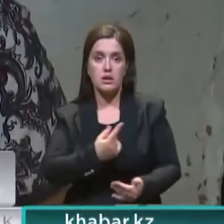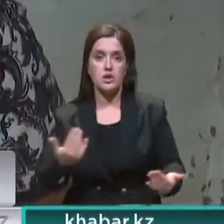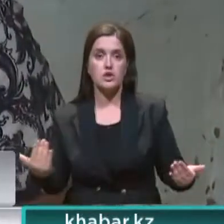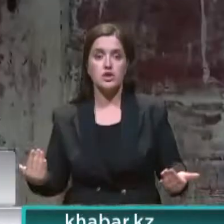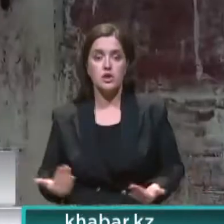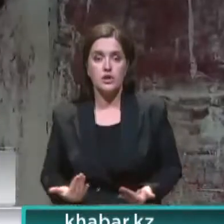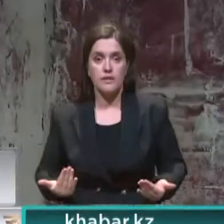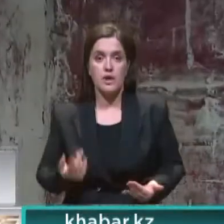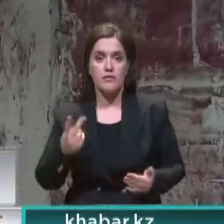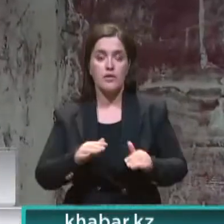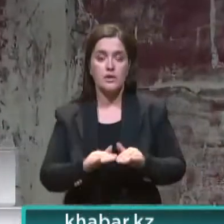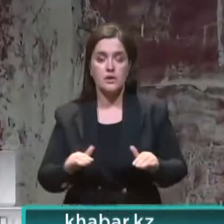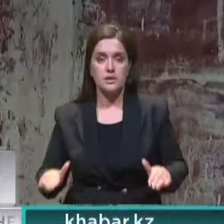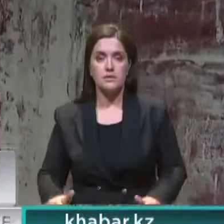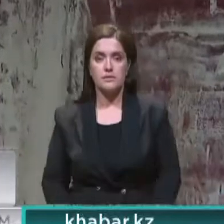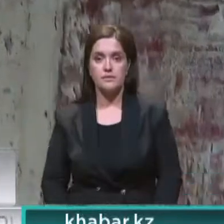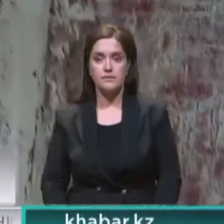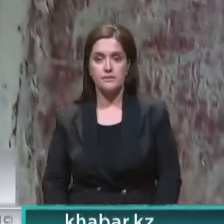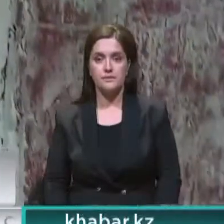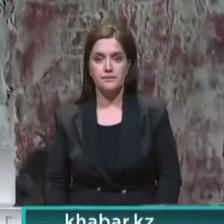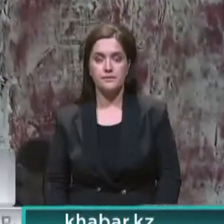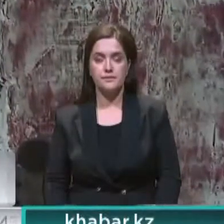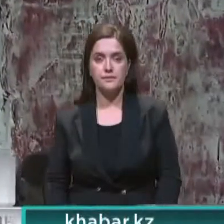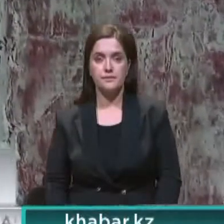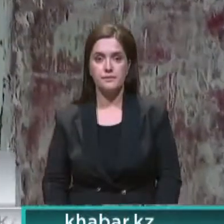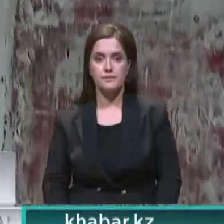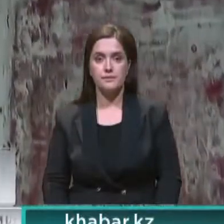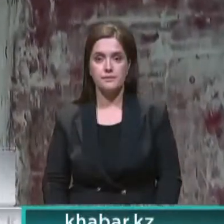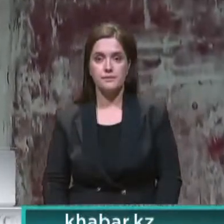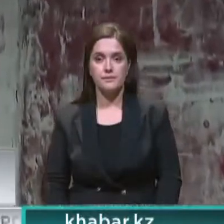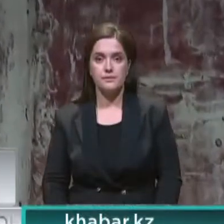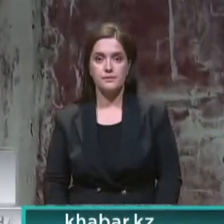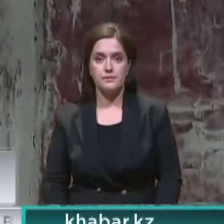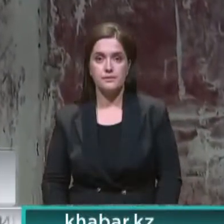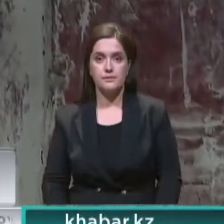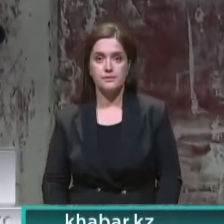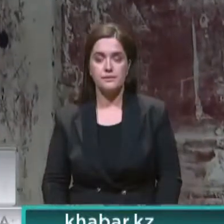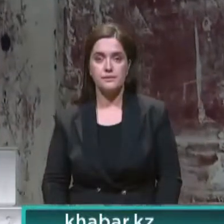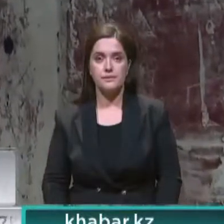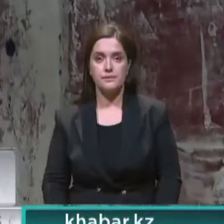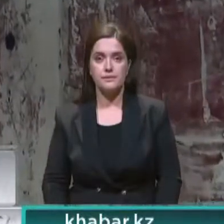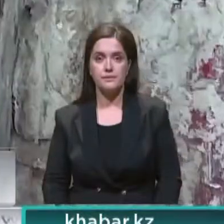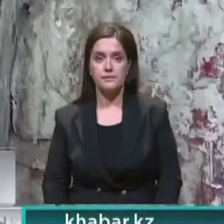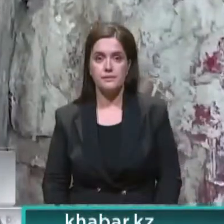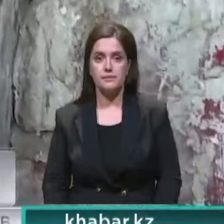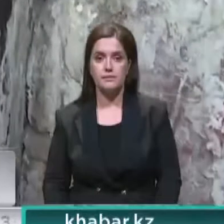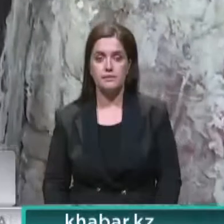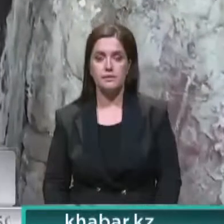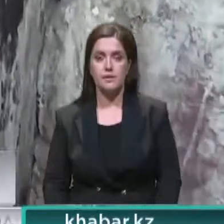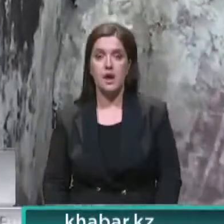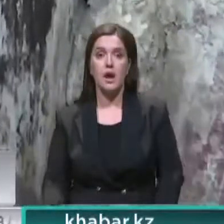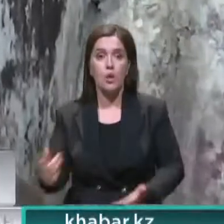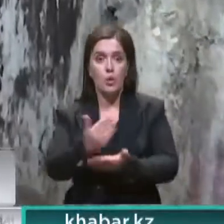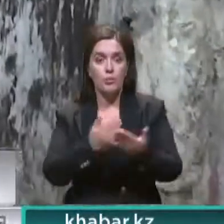двумя детьми. Вот это все надо все полностью убрать, да, чтобы да. Здесь и вещи ничего нельзя, и вещи нельзя сушить.